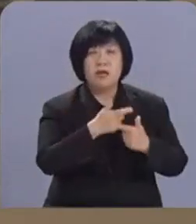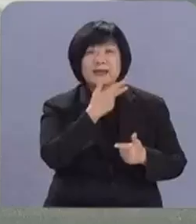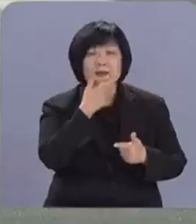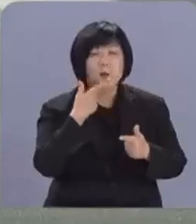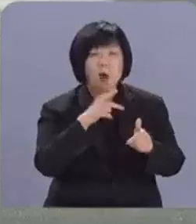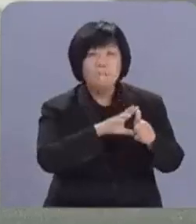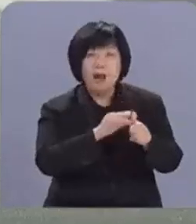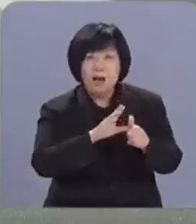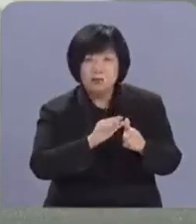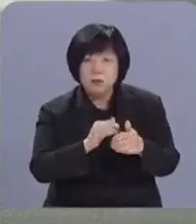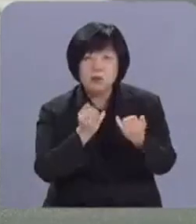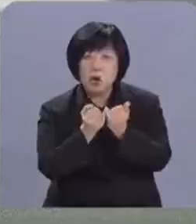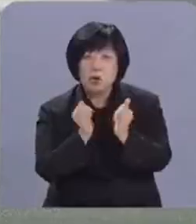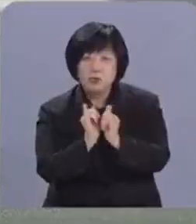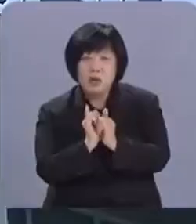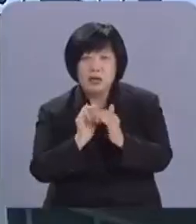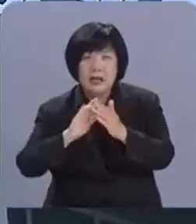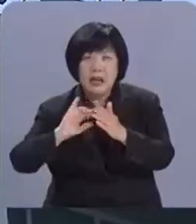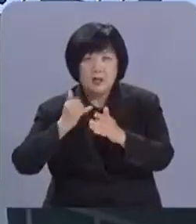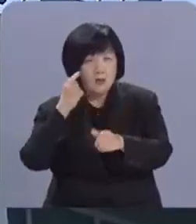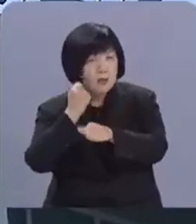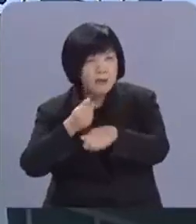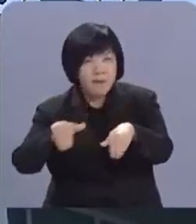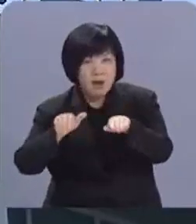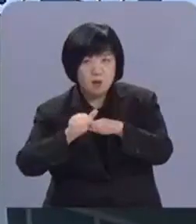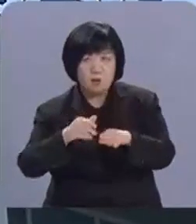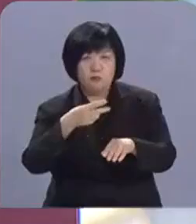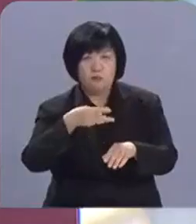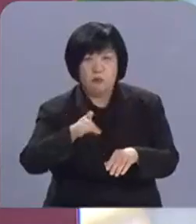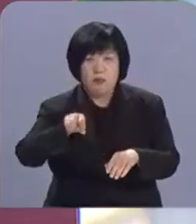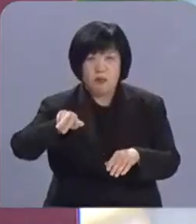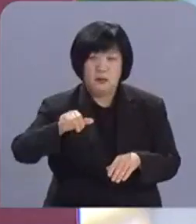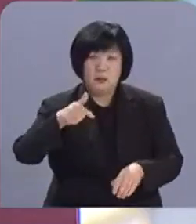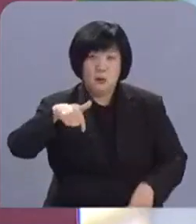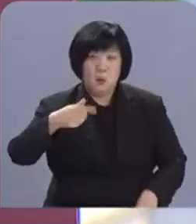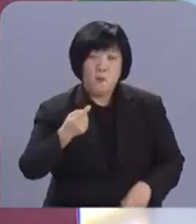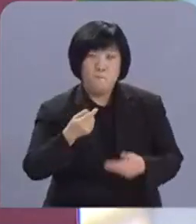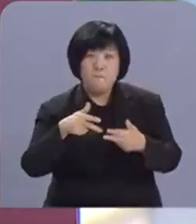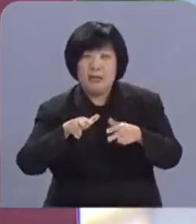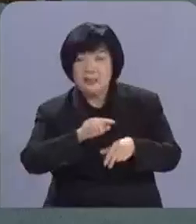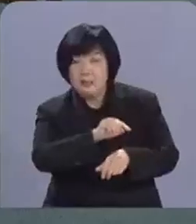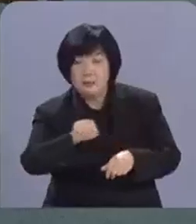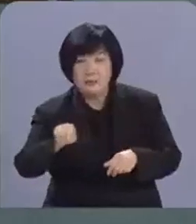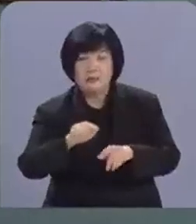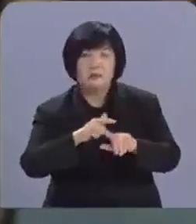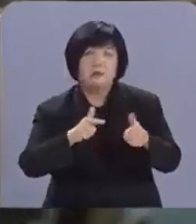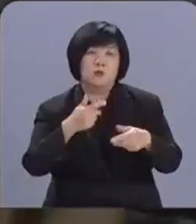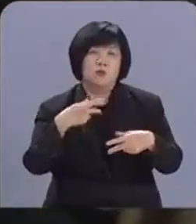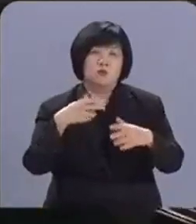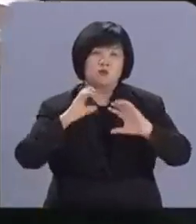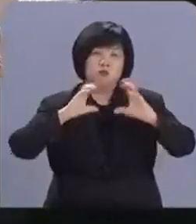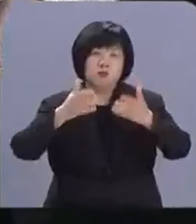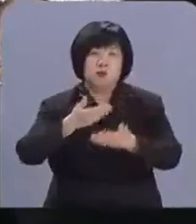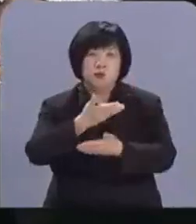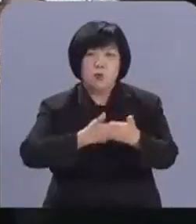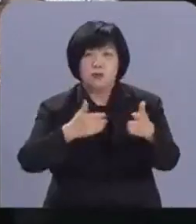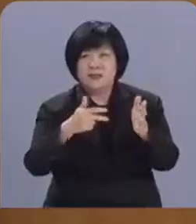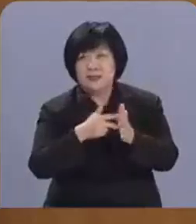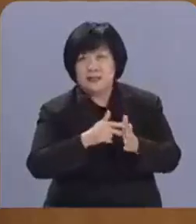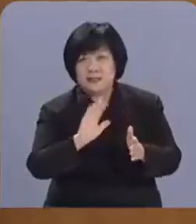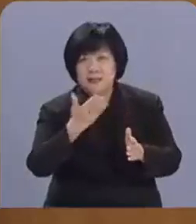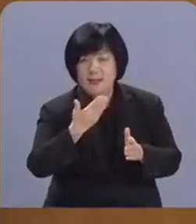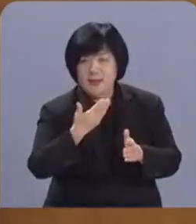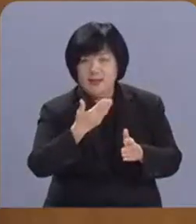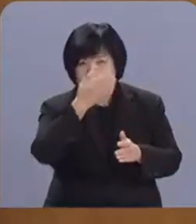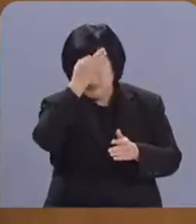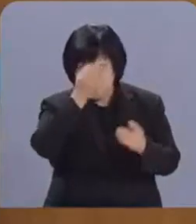부산여성가족개발원, 부산경제진흥원, 부산테크노파크, 부산디자인진흥원, 국제교류재단 등입니다. 기능조정을 통해서